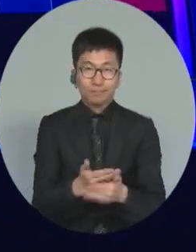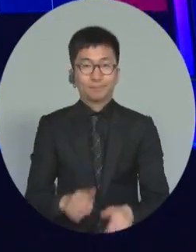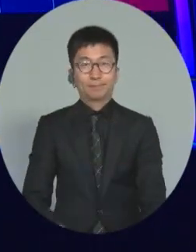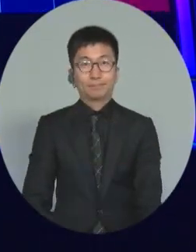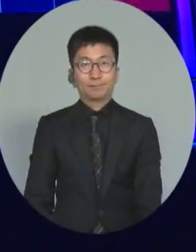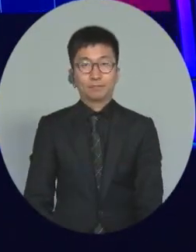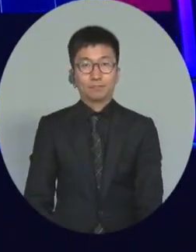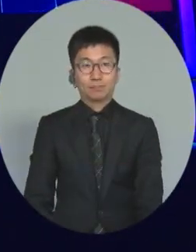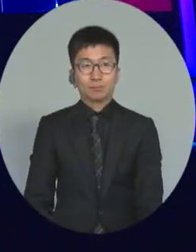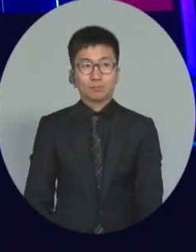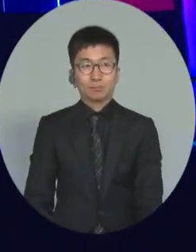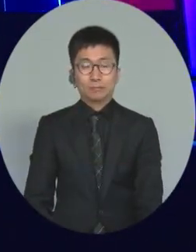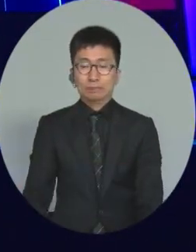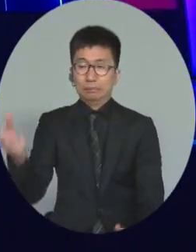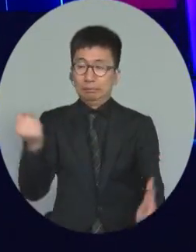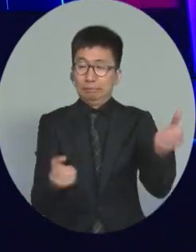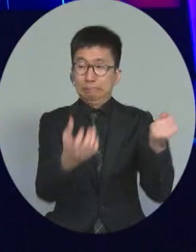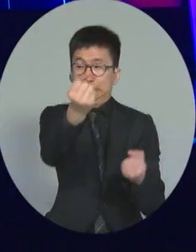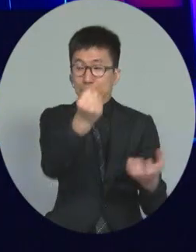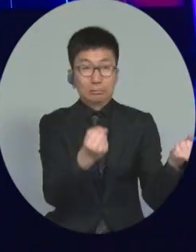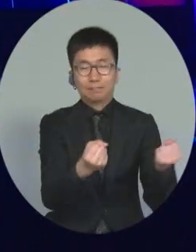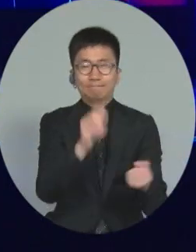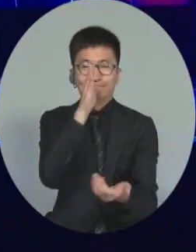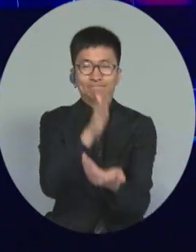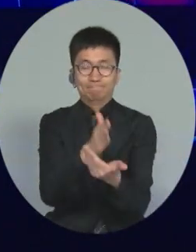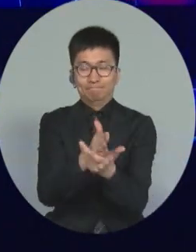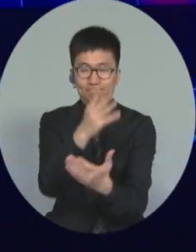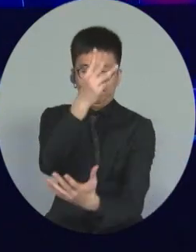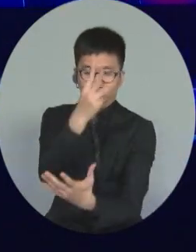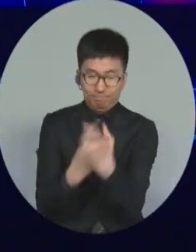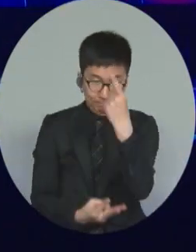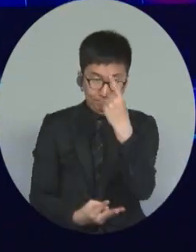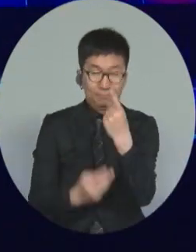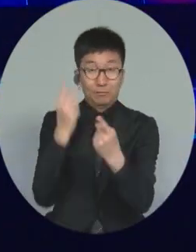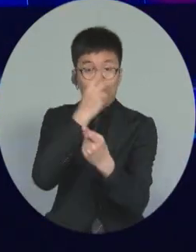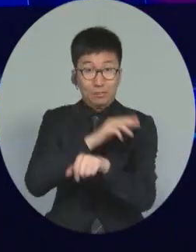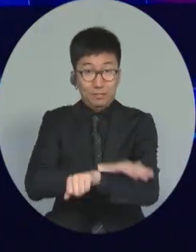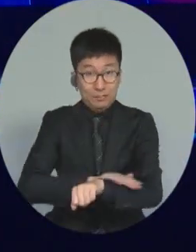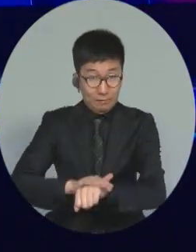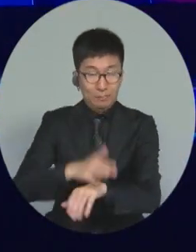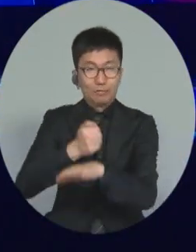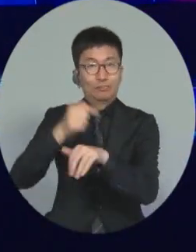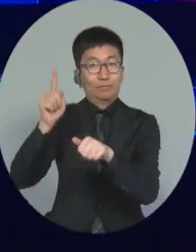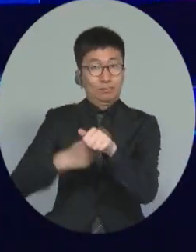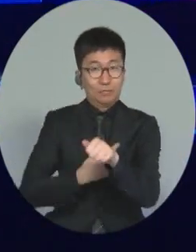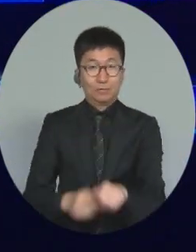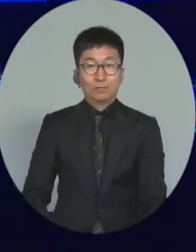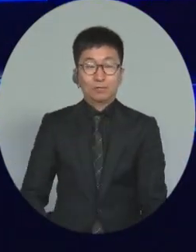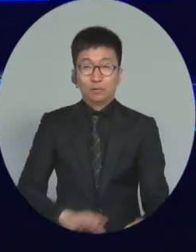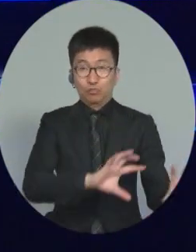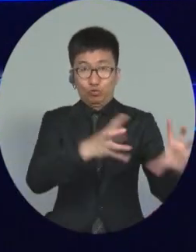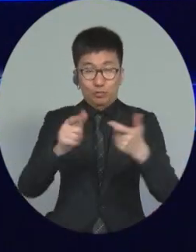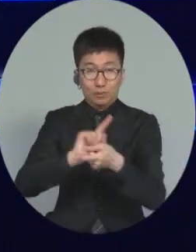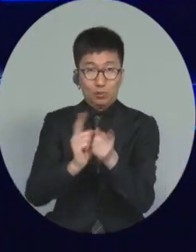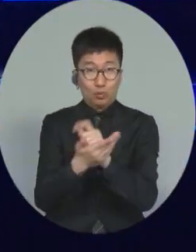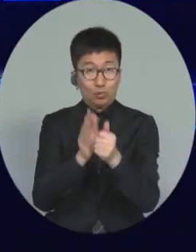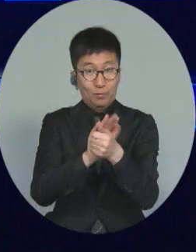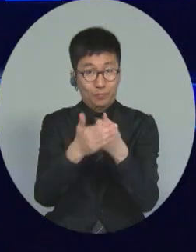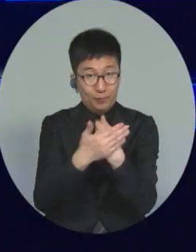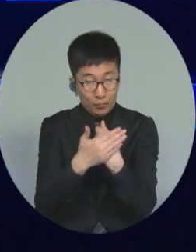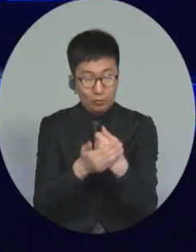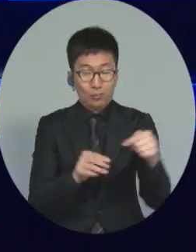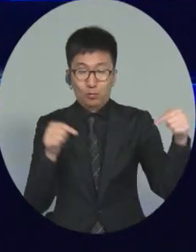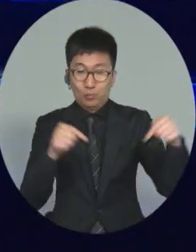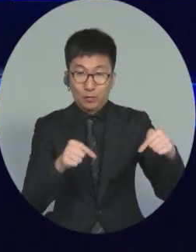분산된 기구와 역을 통으로 관 국가간 협력 외교 통상 외교의 조정